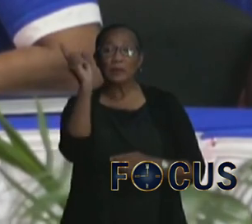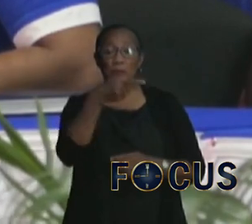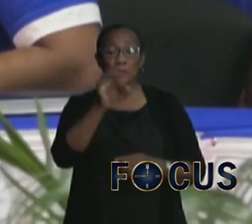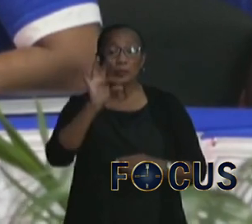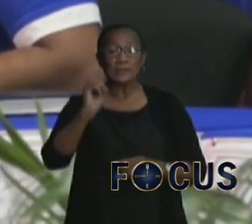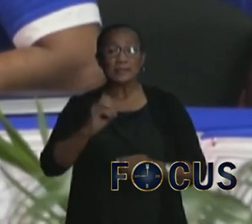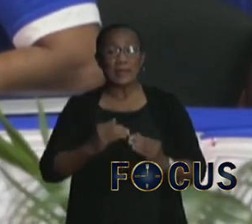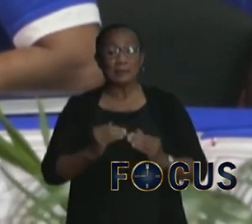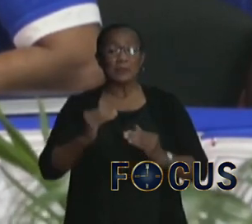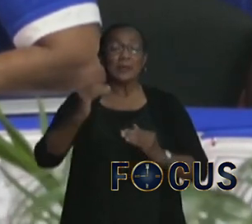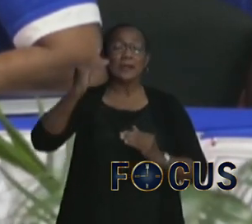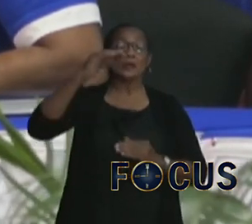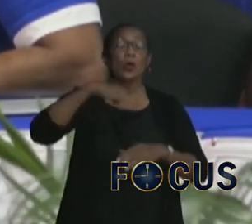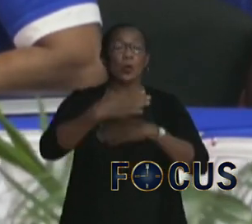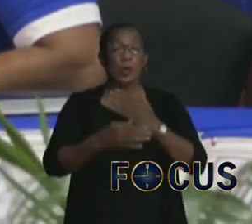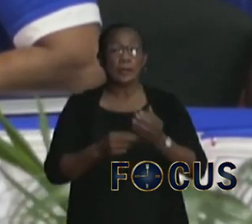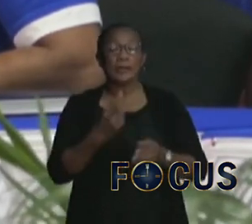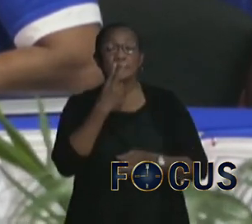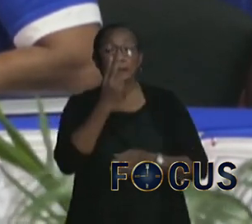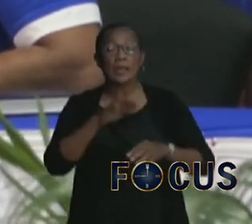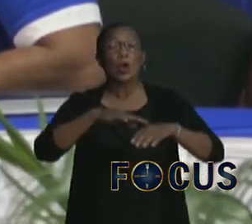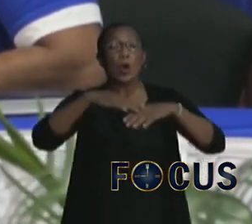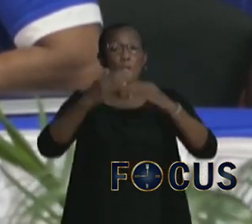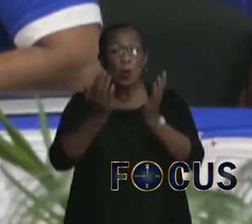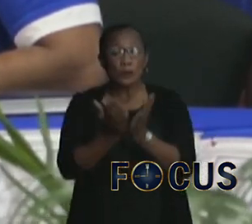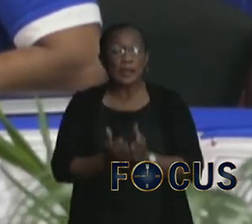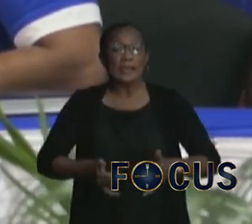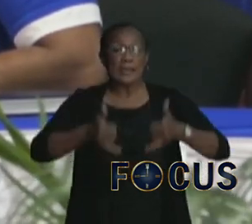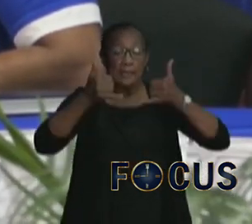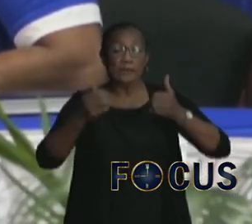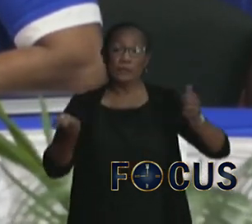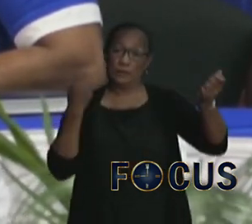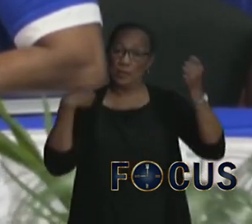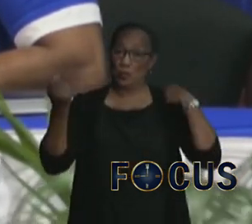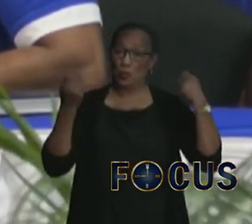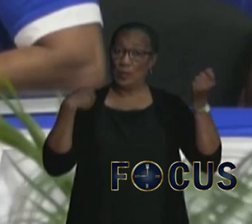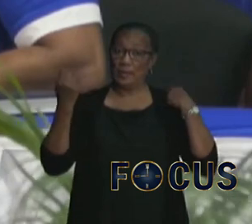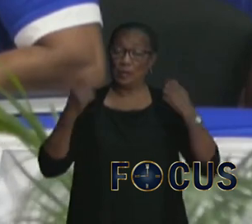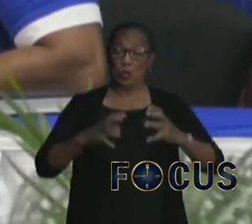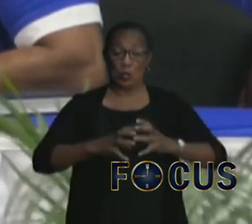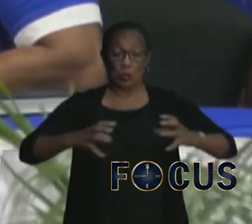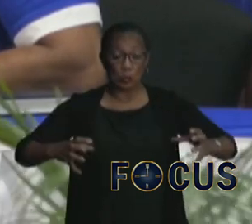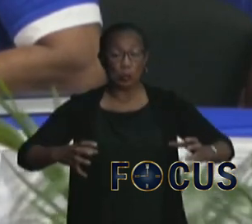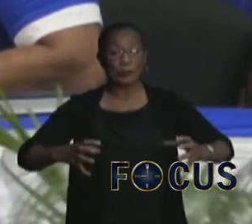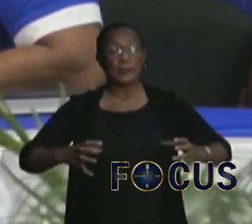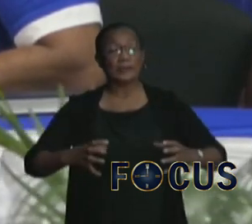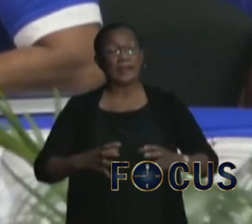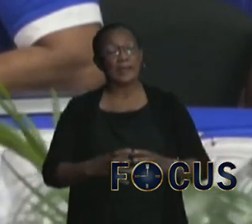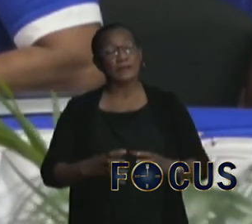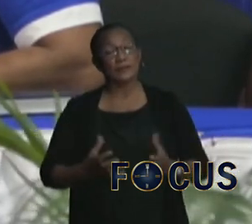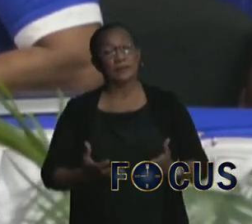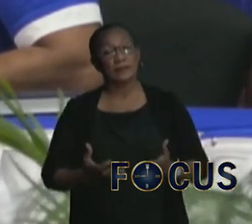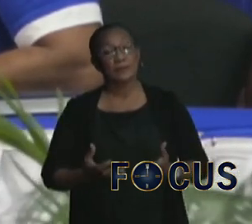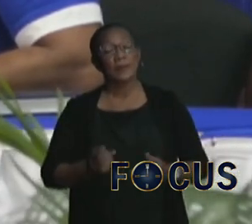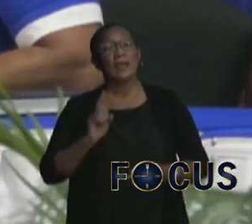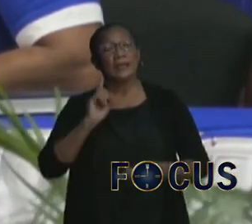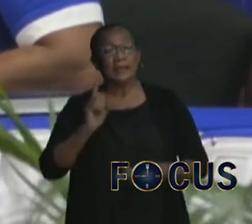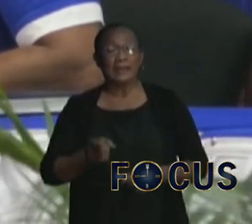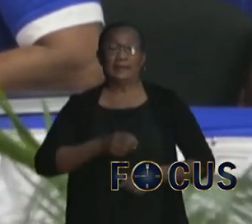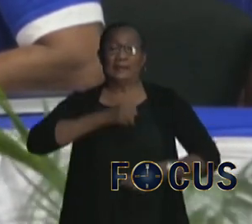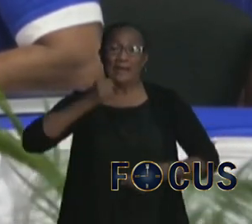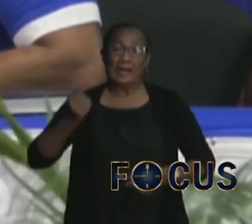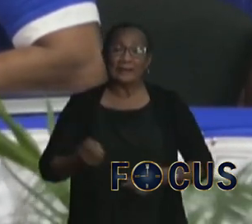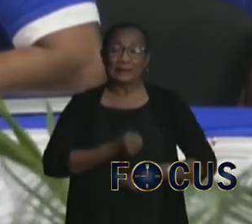gaan gebeuren, we zien dat overal in vele winkelzaken, handelszaken, grote bedrijven, kleine bedrijven, dat er steeds